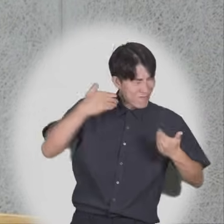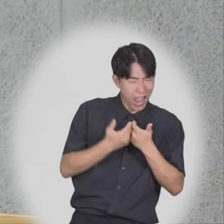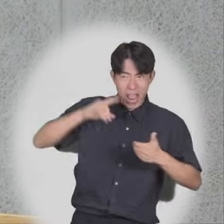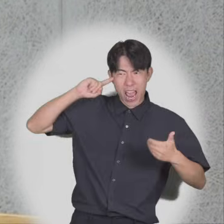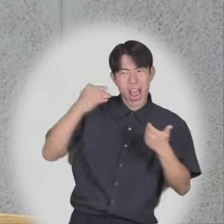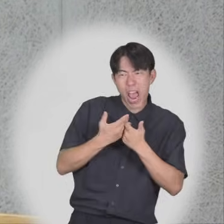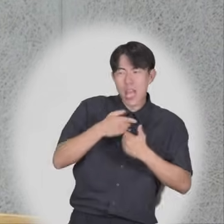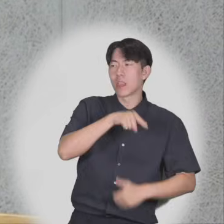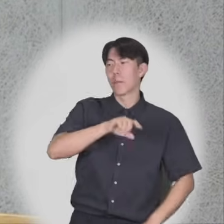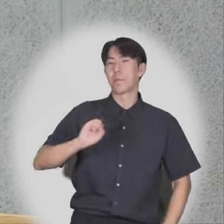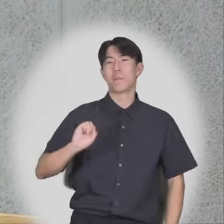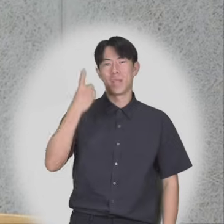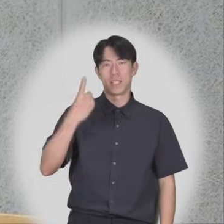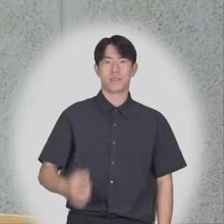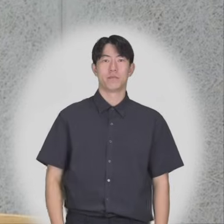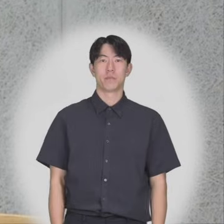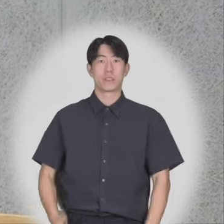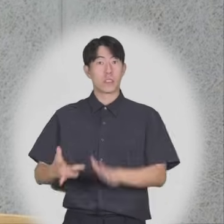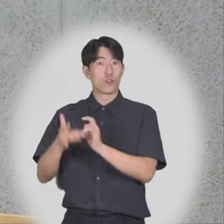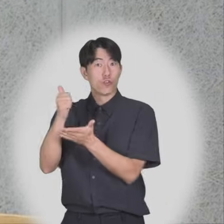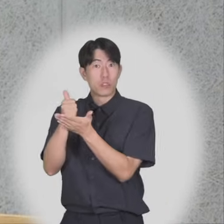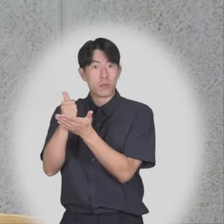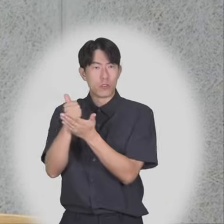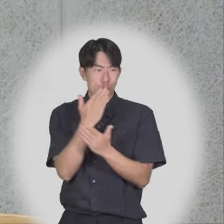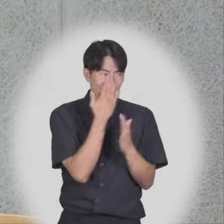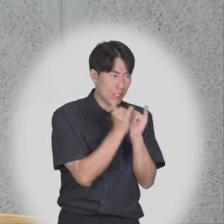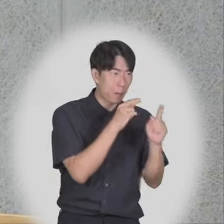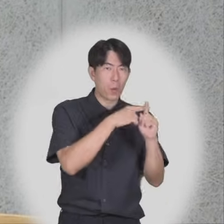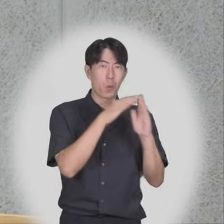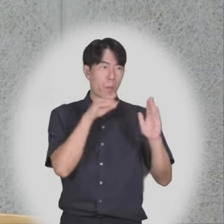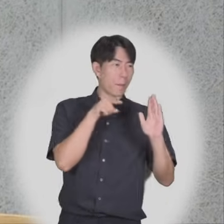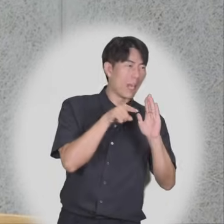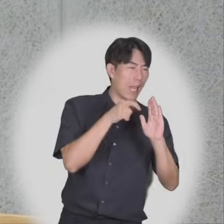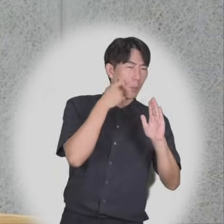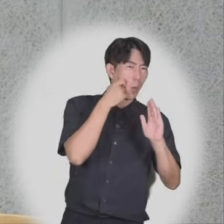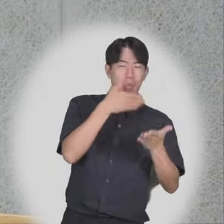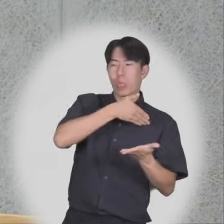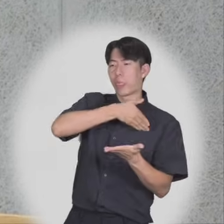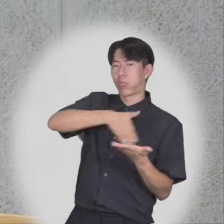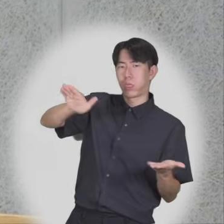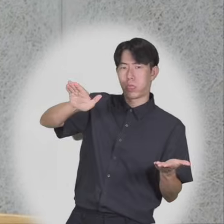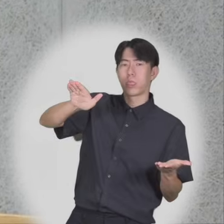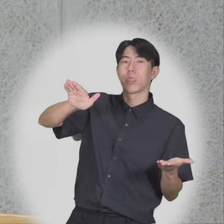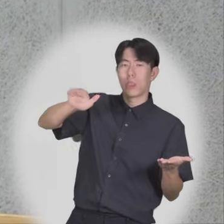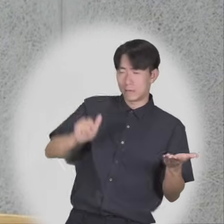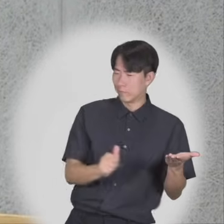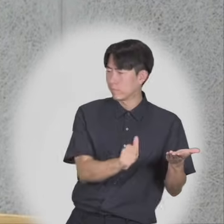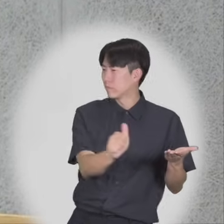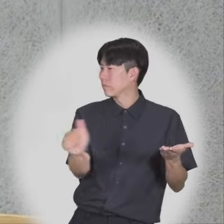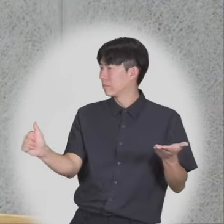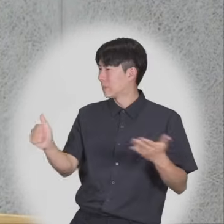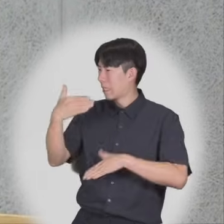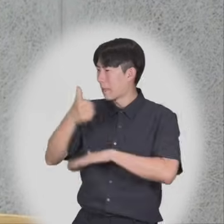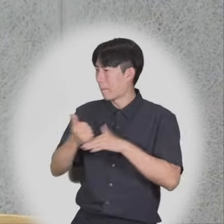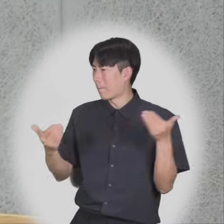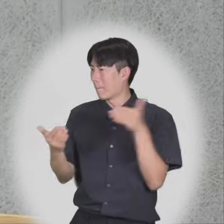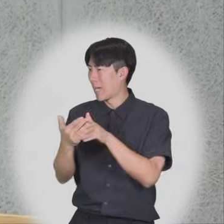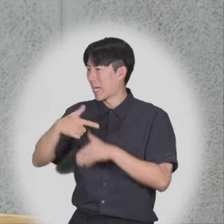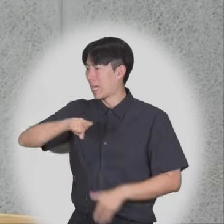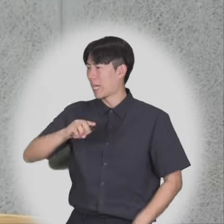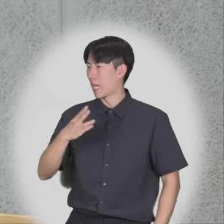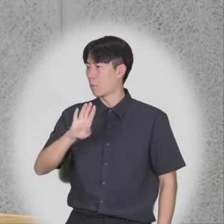반대를 하죠. 그래서 이제 예수님은 유대인의 회당에서 밀려나신 거고요. 결국은 그 끝에